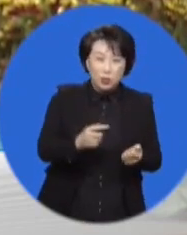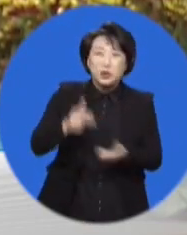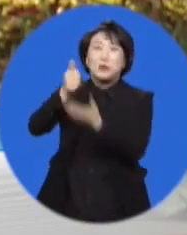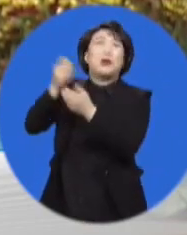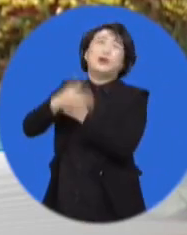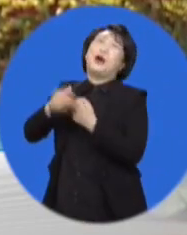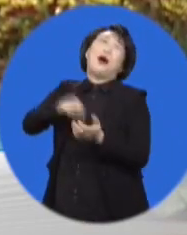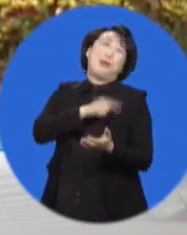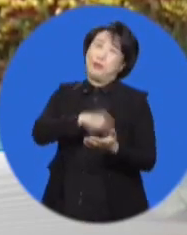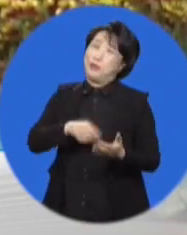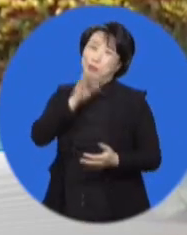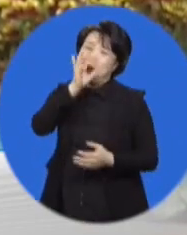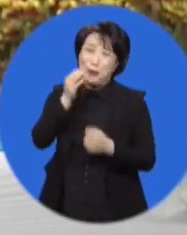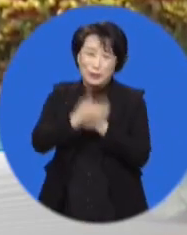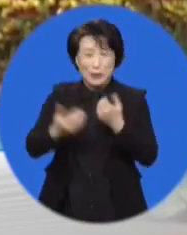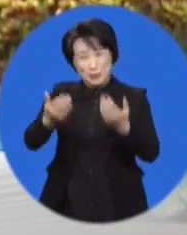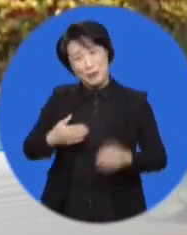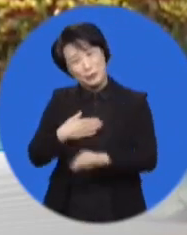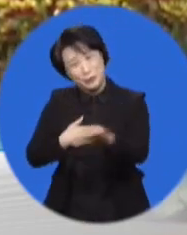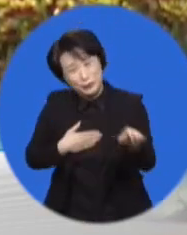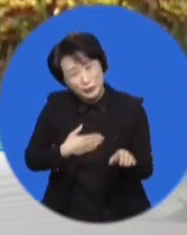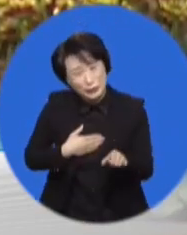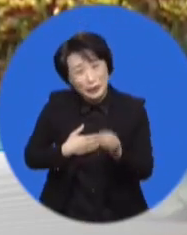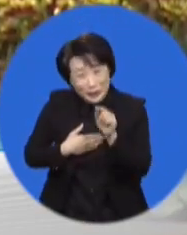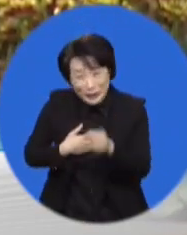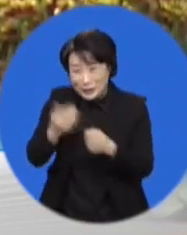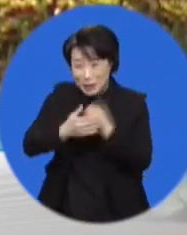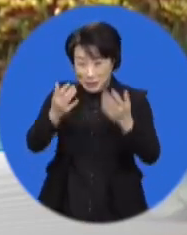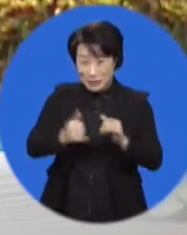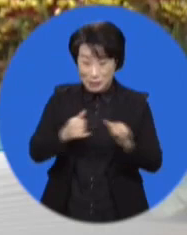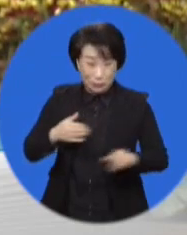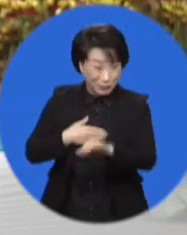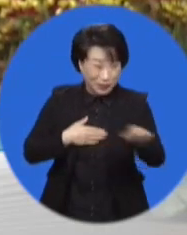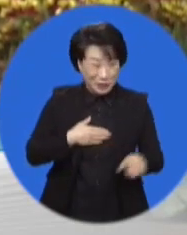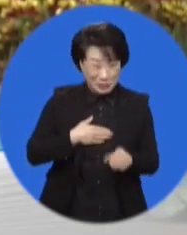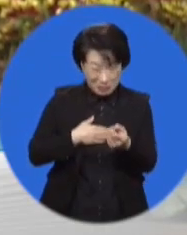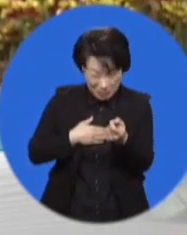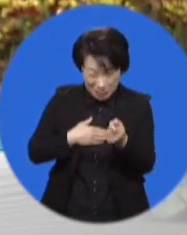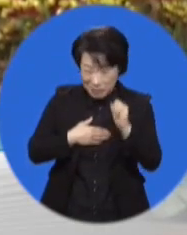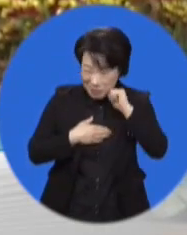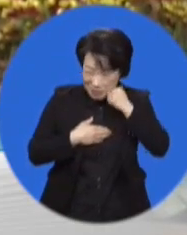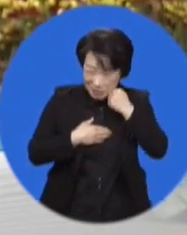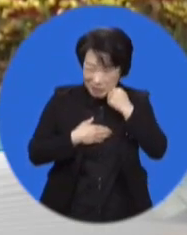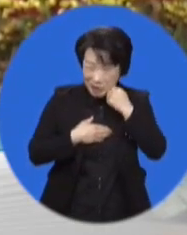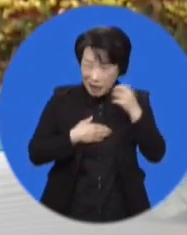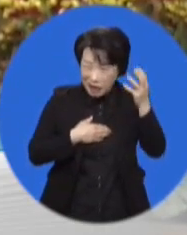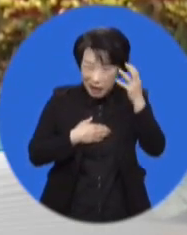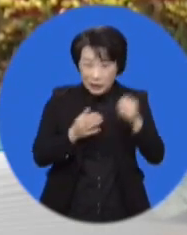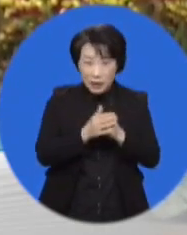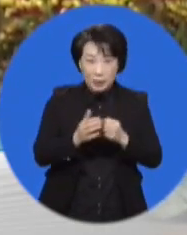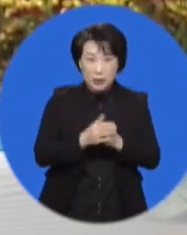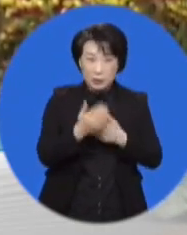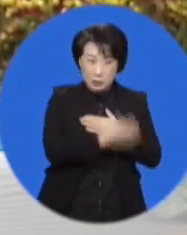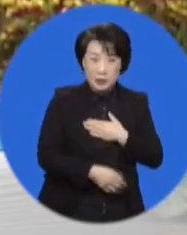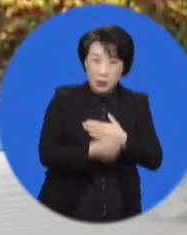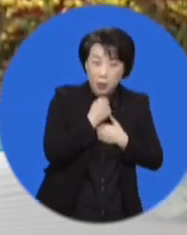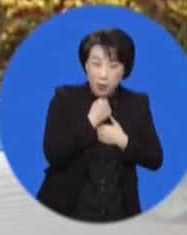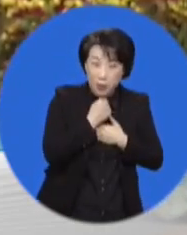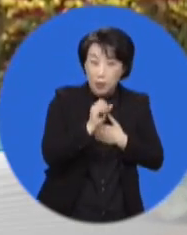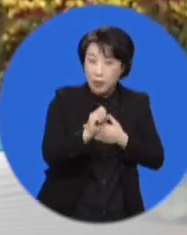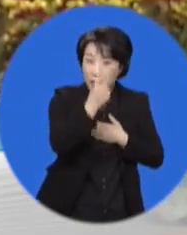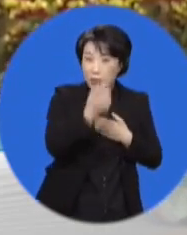갚을 길 없는 은혜요. 그런 은혜 입은 자가 조금 어렵다. 그런데 육신의 요구에